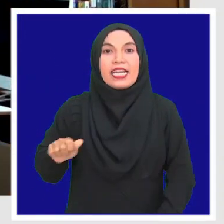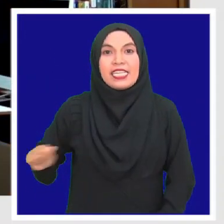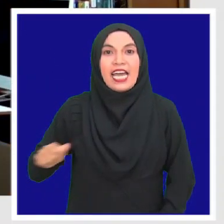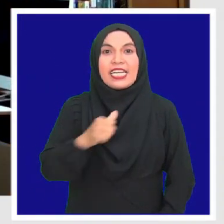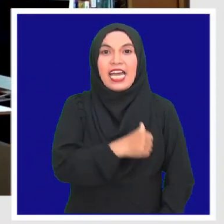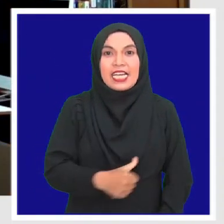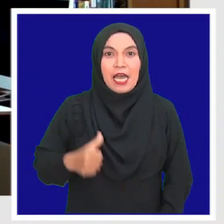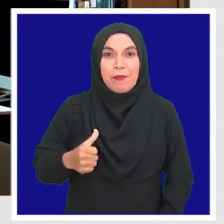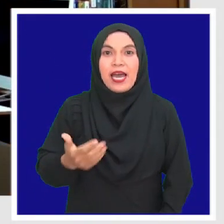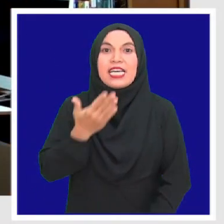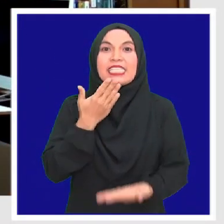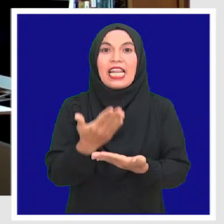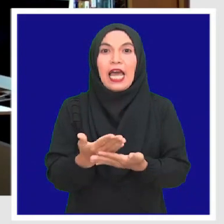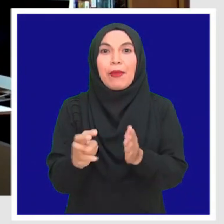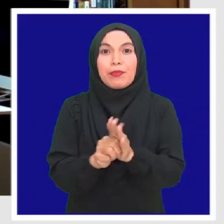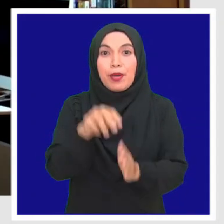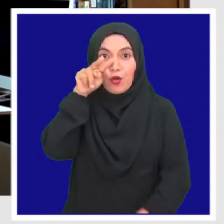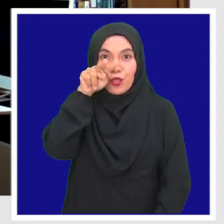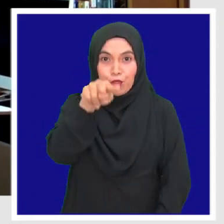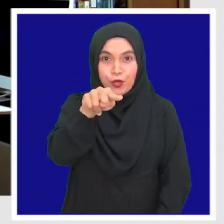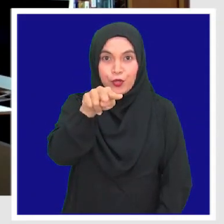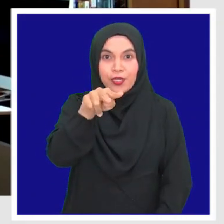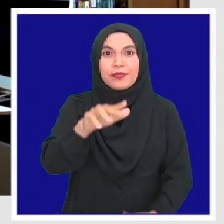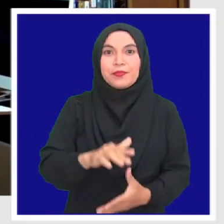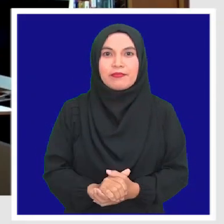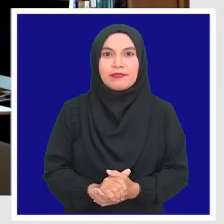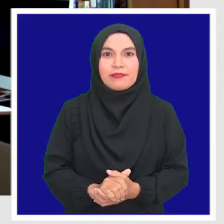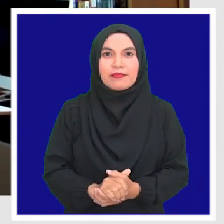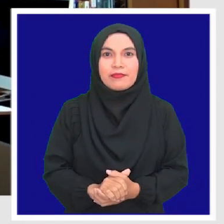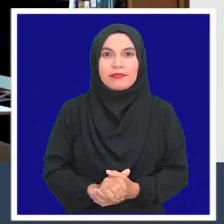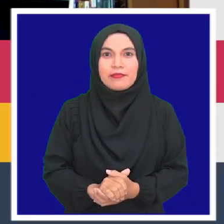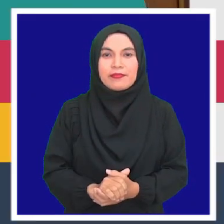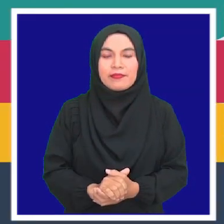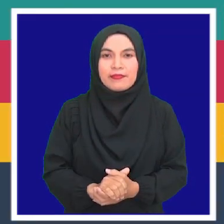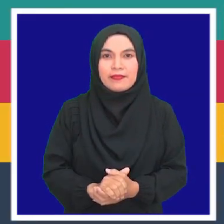Peradilan Agama. Wilujeng nyakseni.